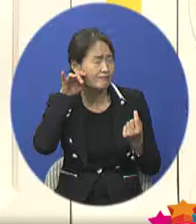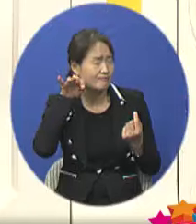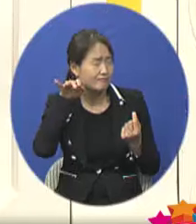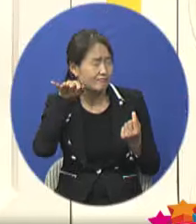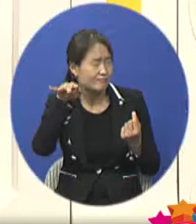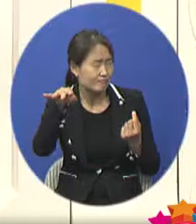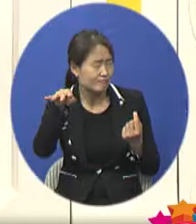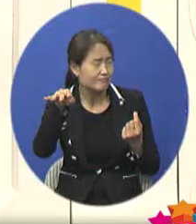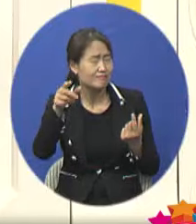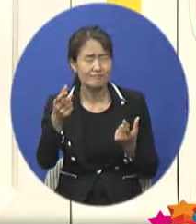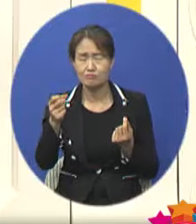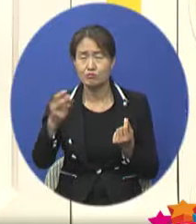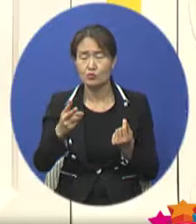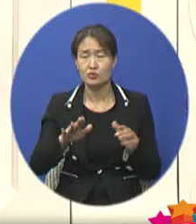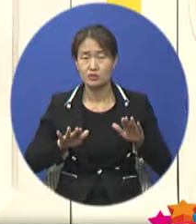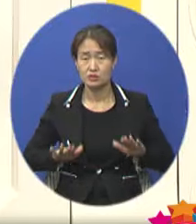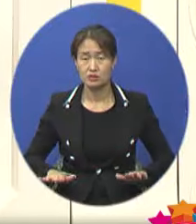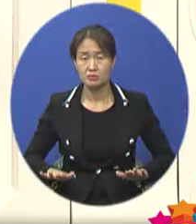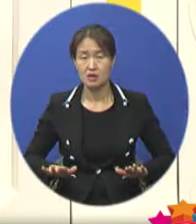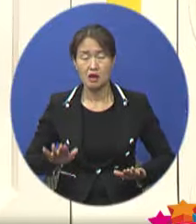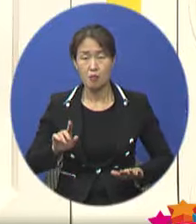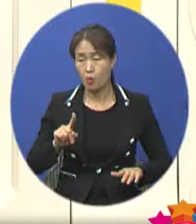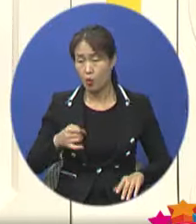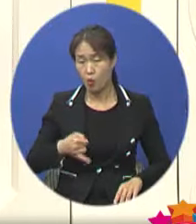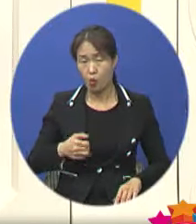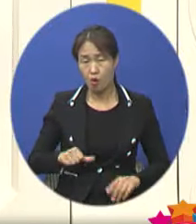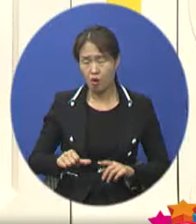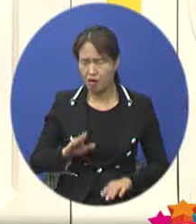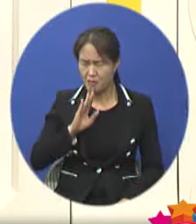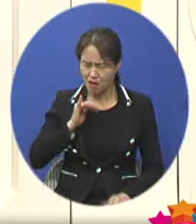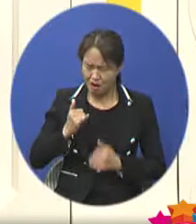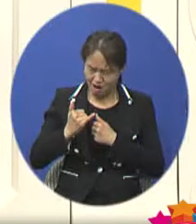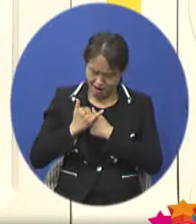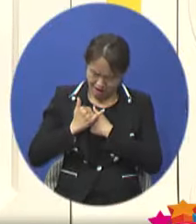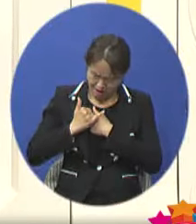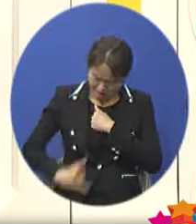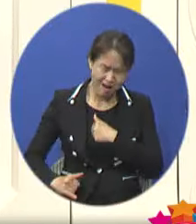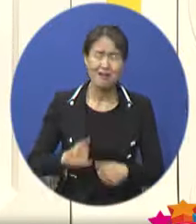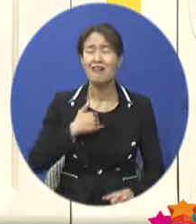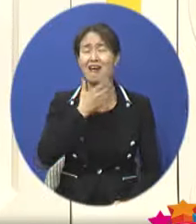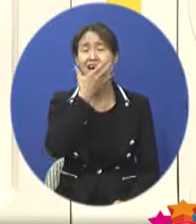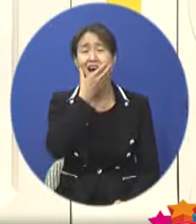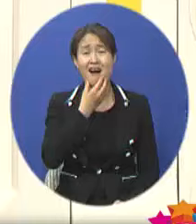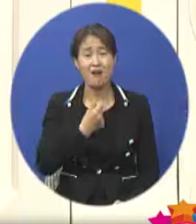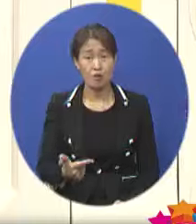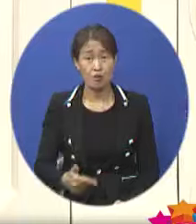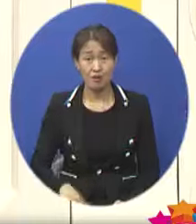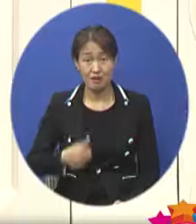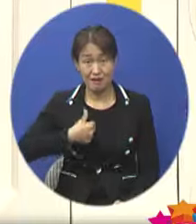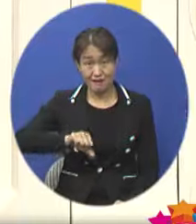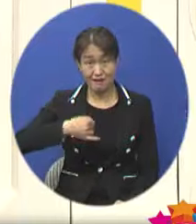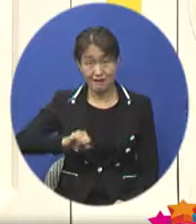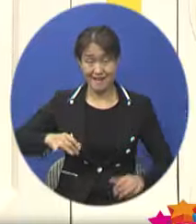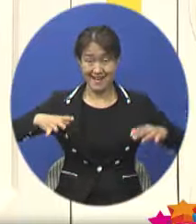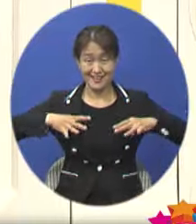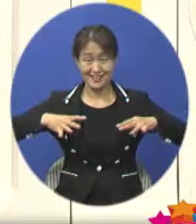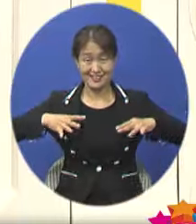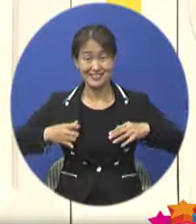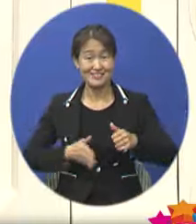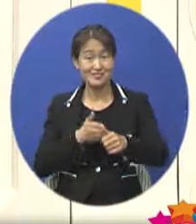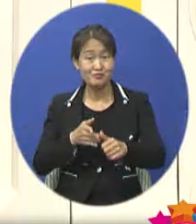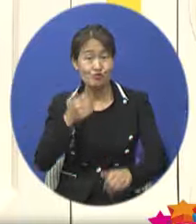또, 그럼... 내가 지금 어떻게 아이들이 자르기 때문에 행복해요. 예. 아, 아들, 아이들 자랑 좀 해주세요, 자랑. 예.